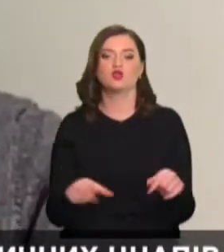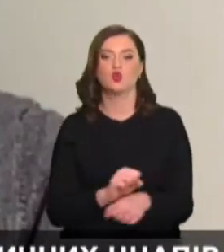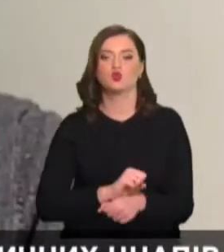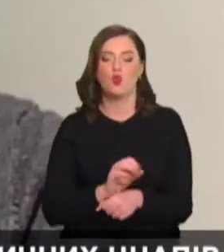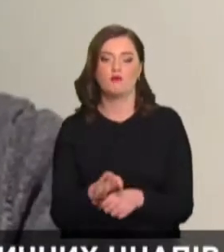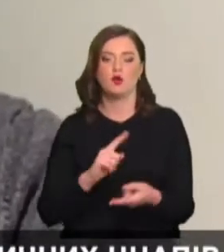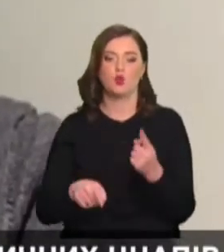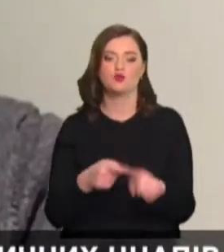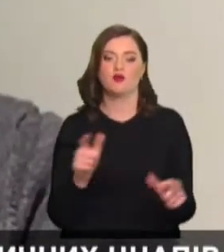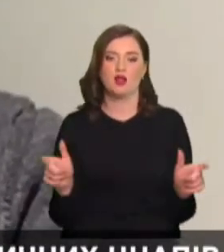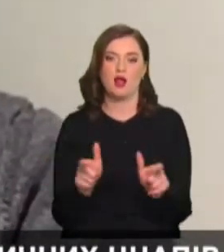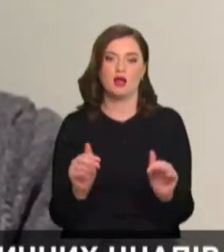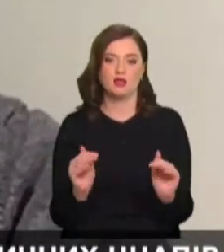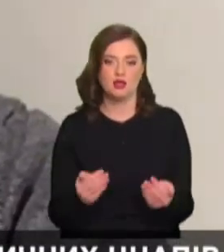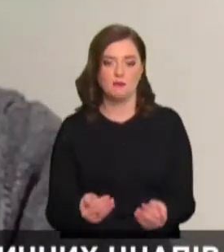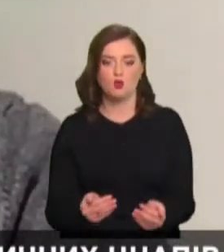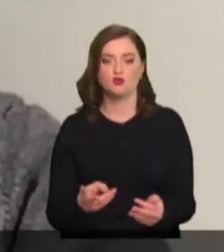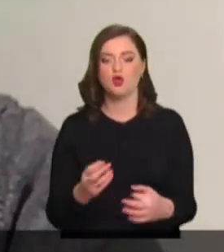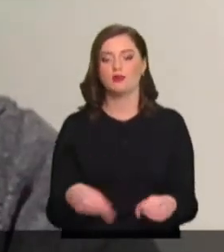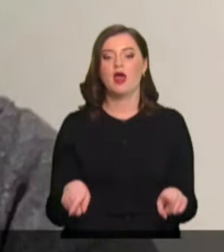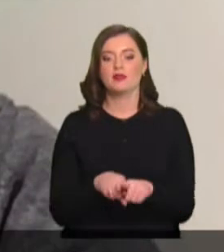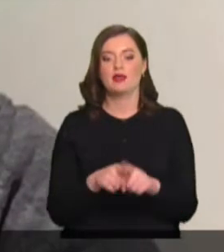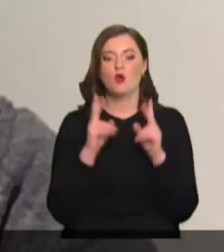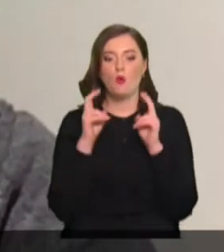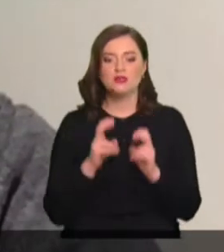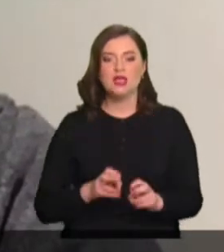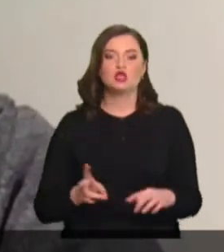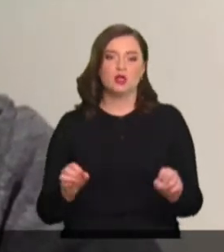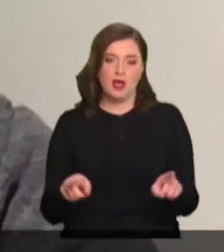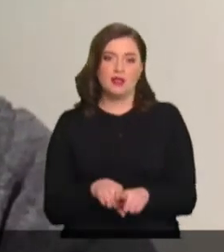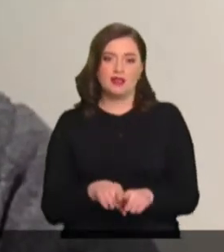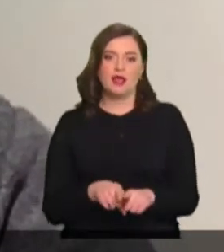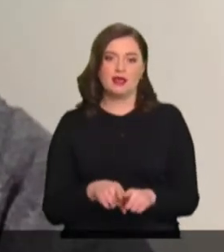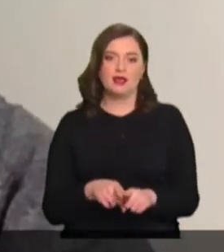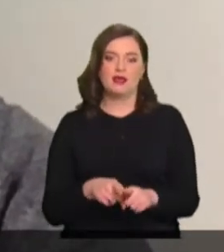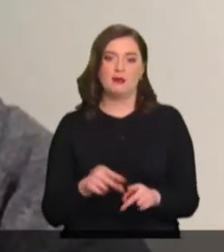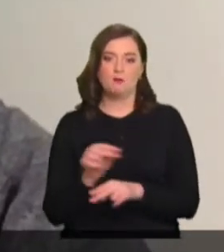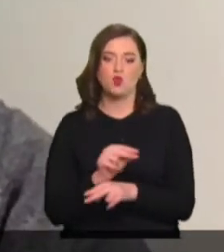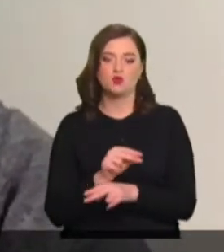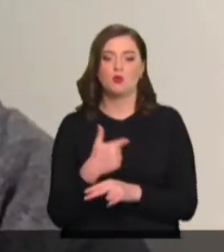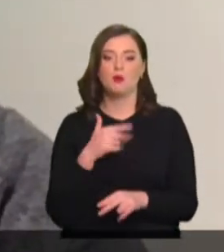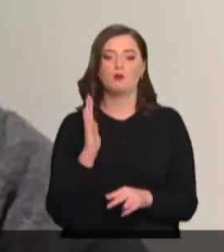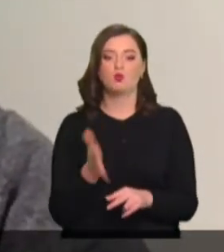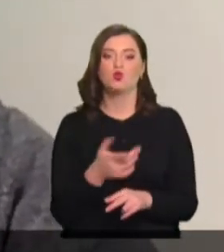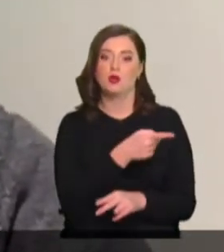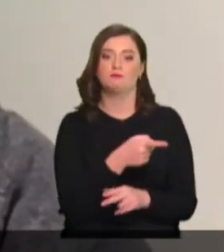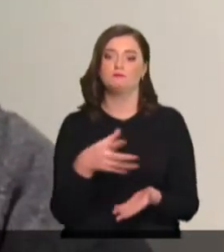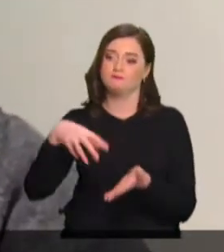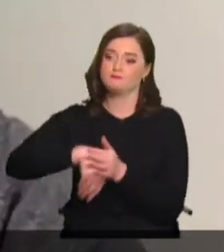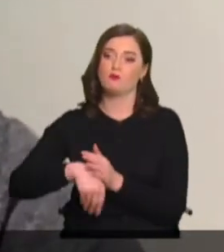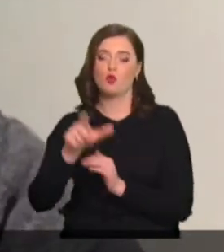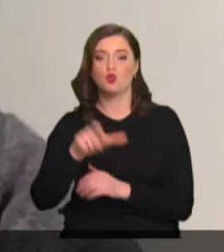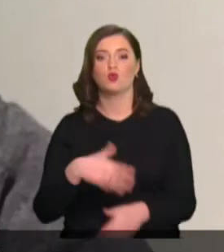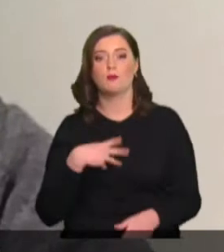з карантинними обмеженнями на таке обстеження і на такі процедури. То ми будемо відносити, що людина померла